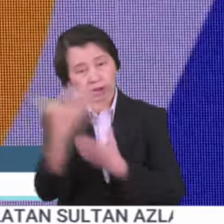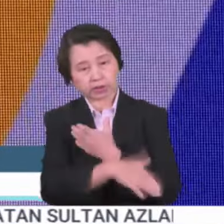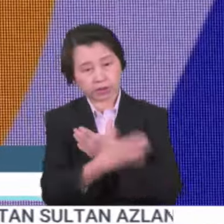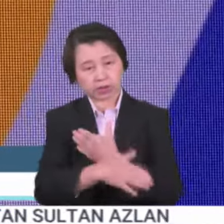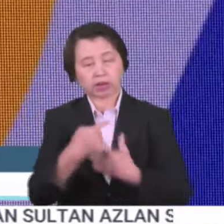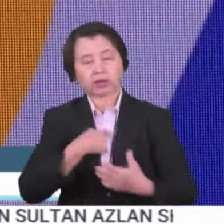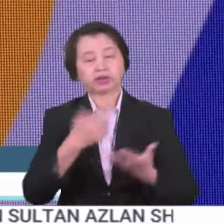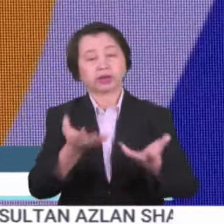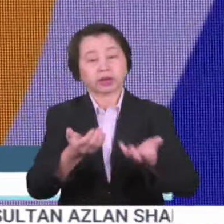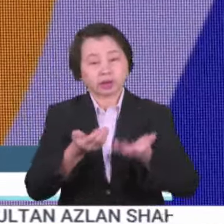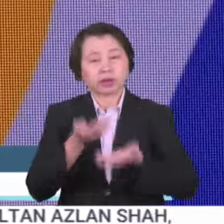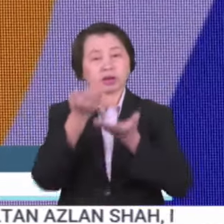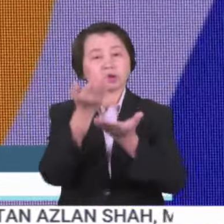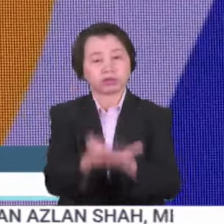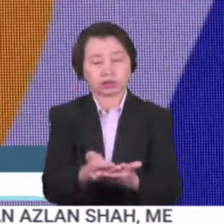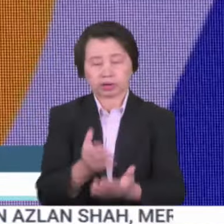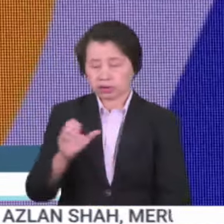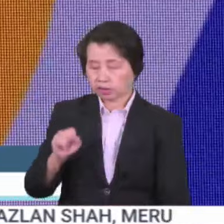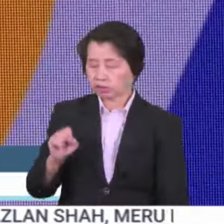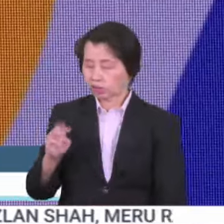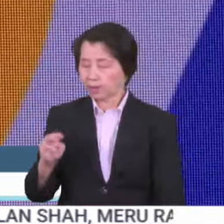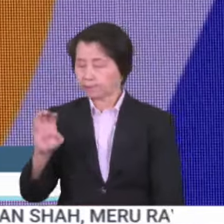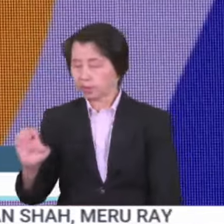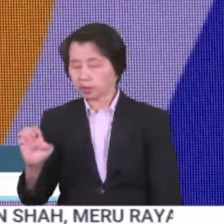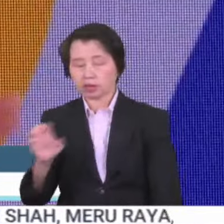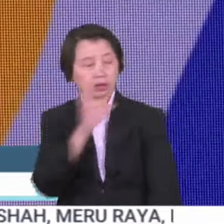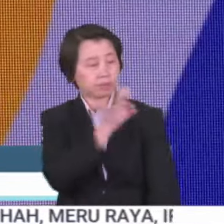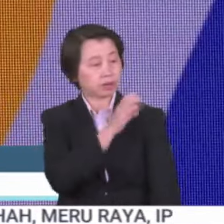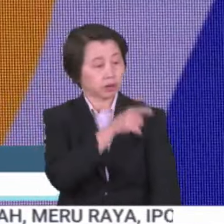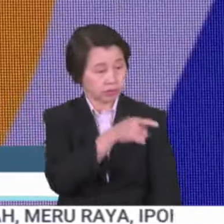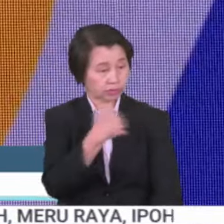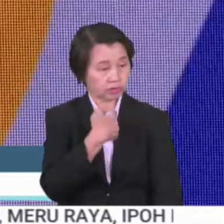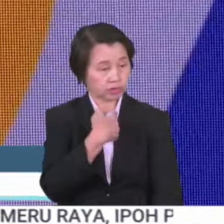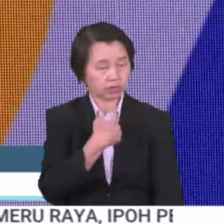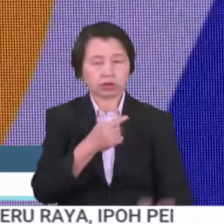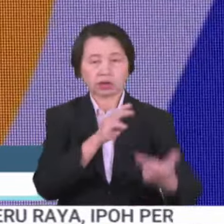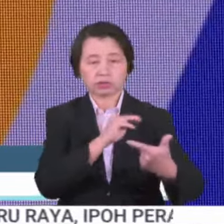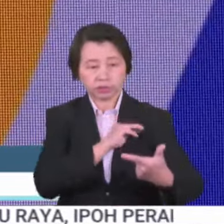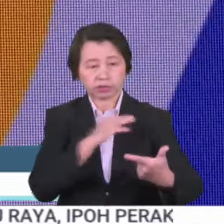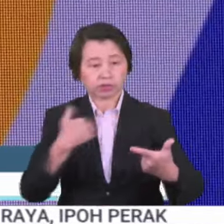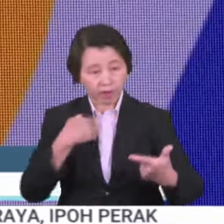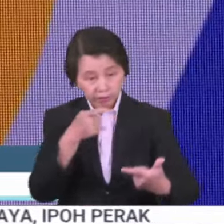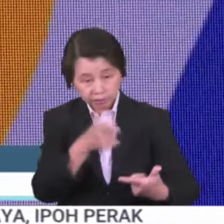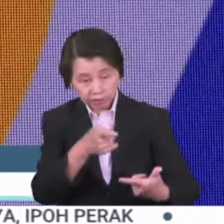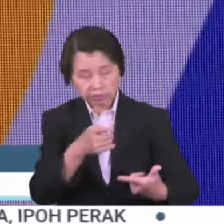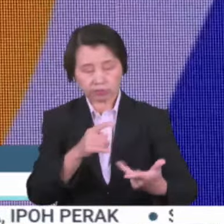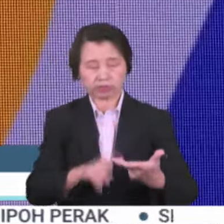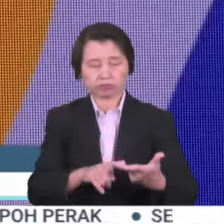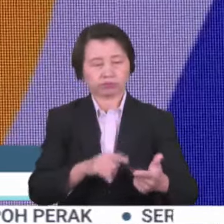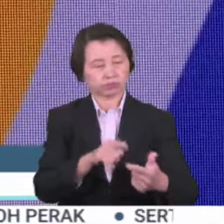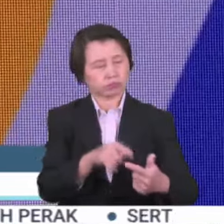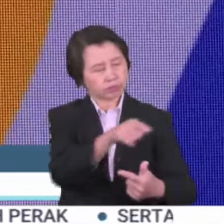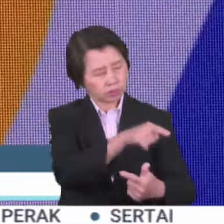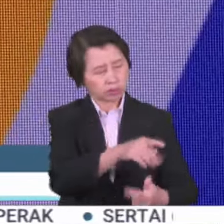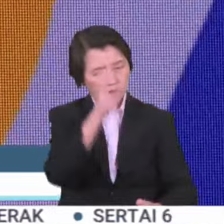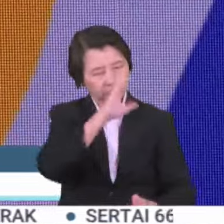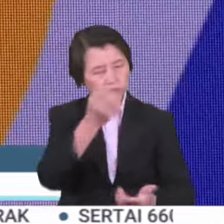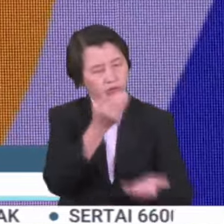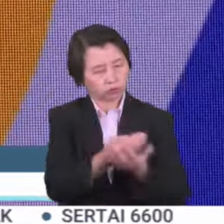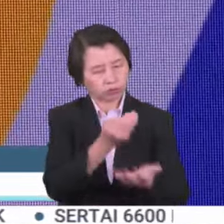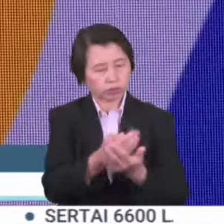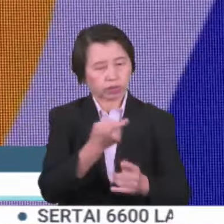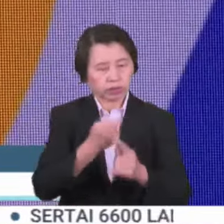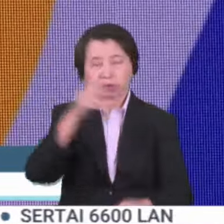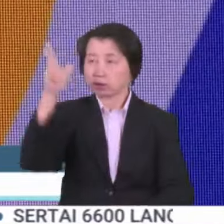ingin mencadangkan SME pengurusinya ada di sini, menteri ada di sini, cari dana